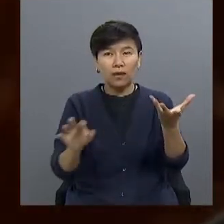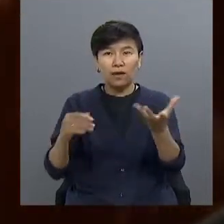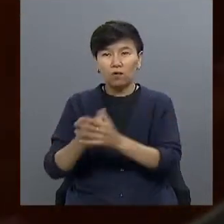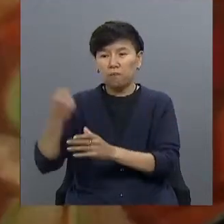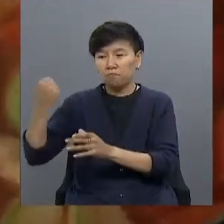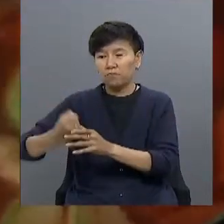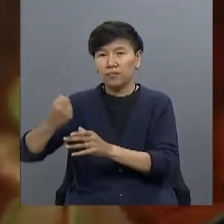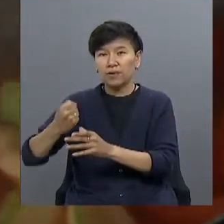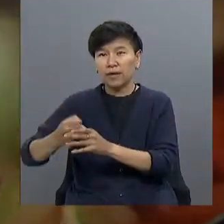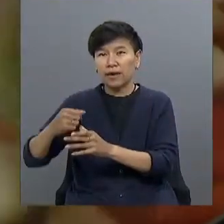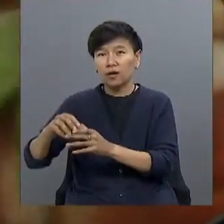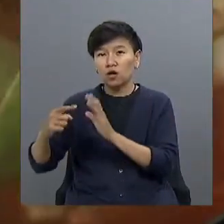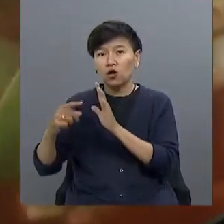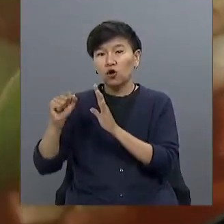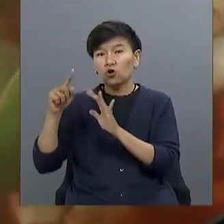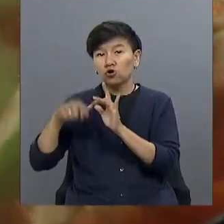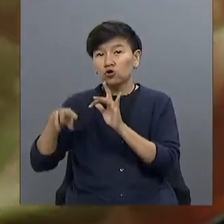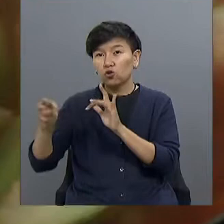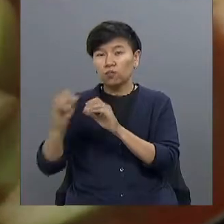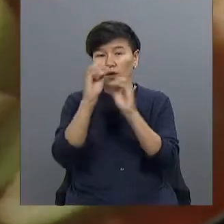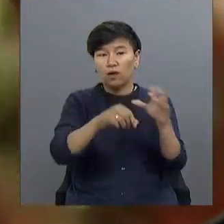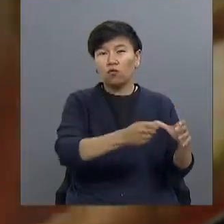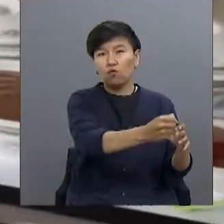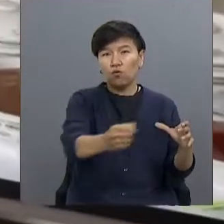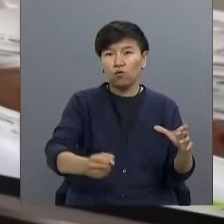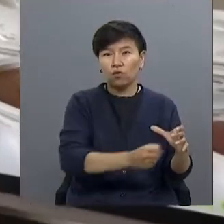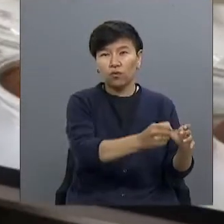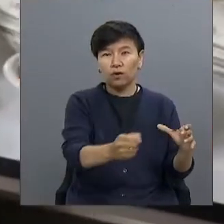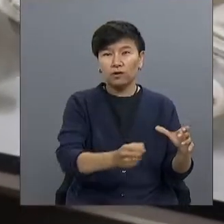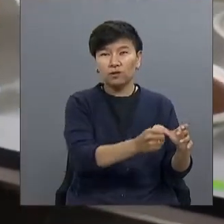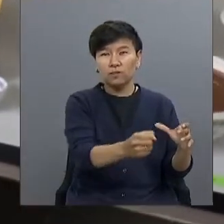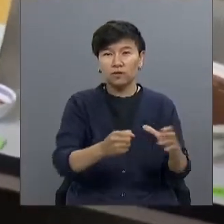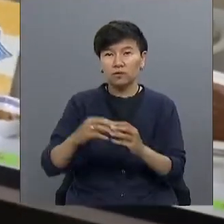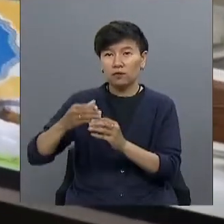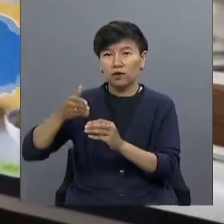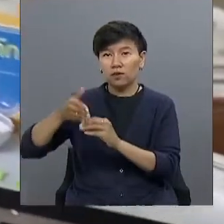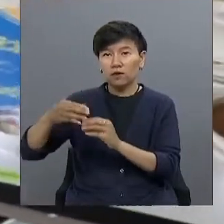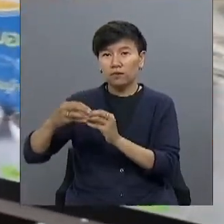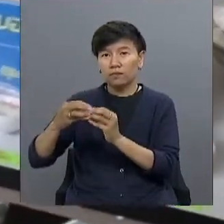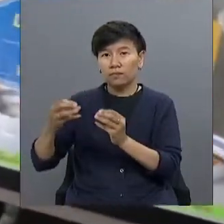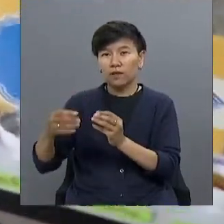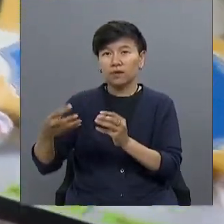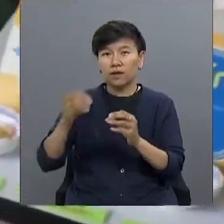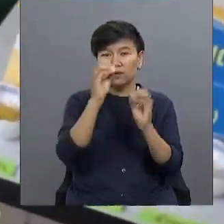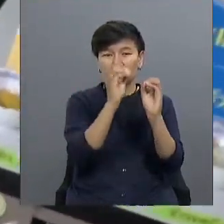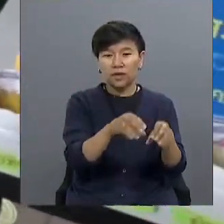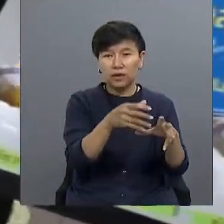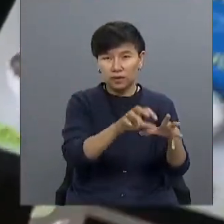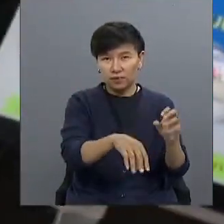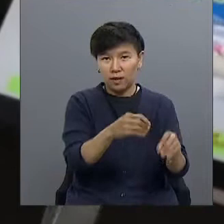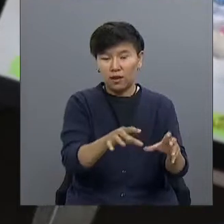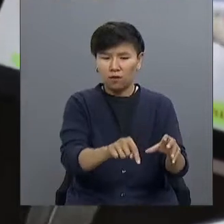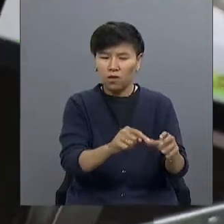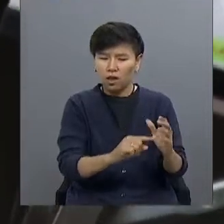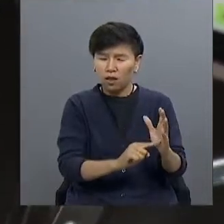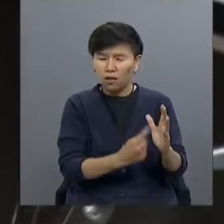ายตามด้วยมะเขือเปราะพอมะเขือเริ่มสุกให้ใส่เนื้อตามไปด้วยเมื่อเนื้อเริ่มสุกแล้วให้ใส่มะเขือเ